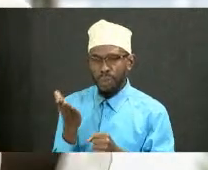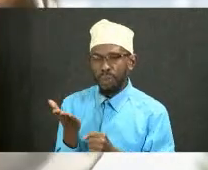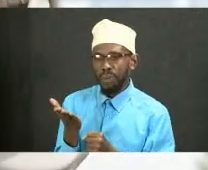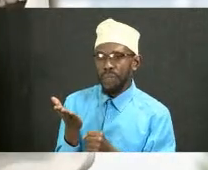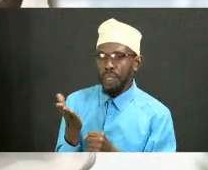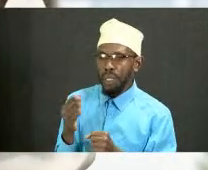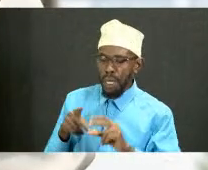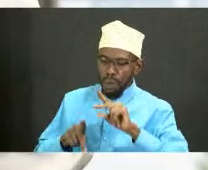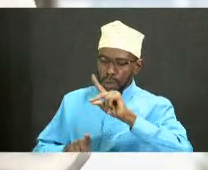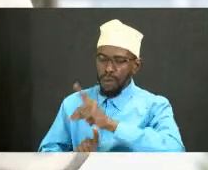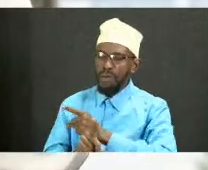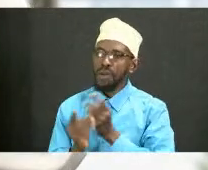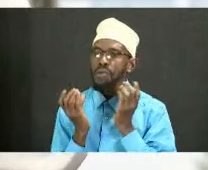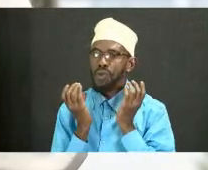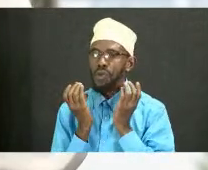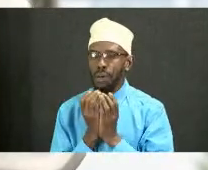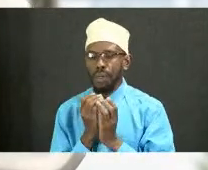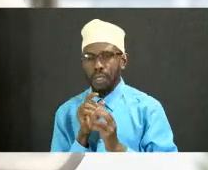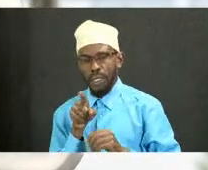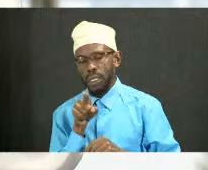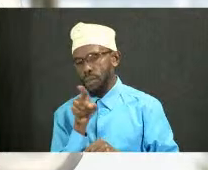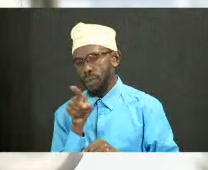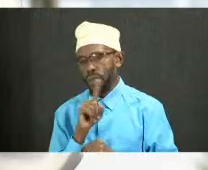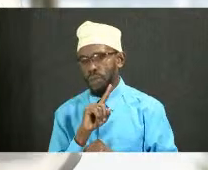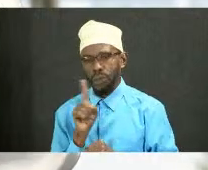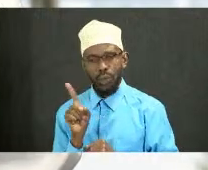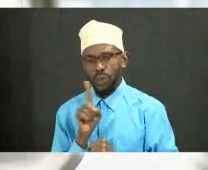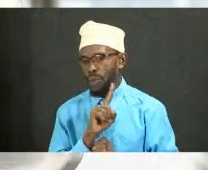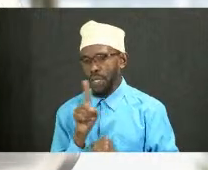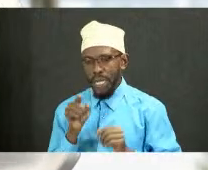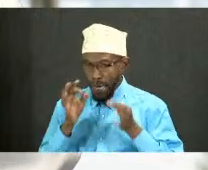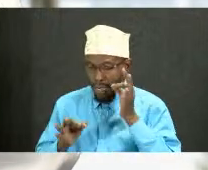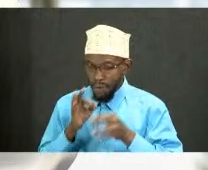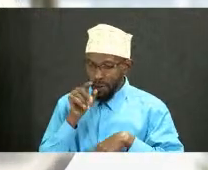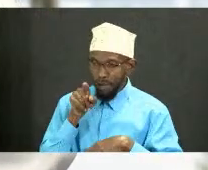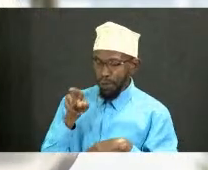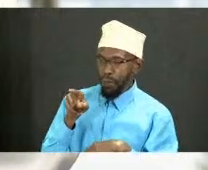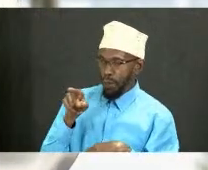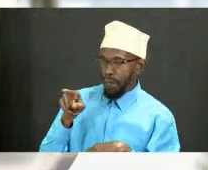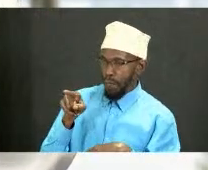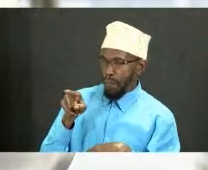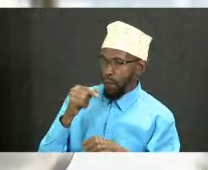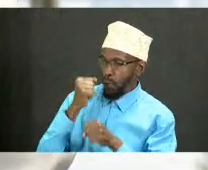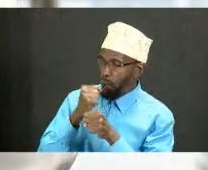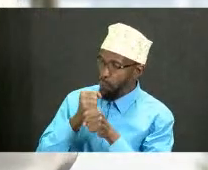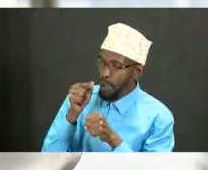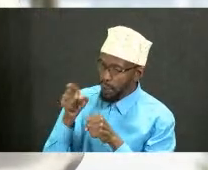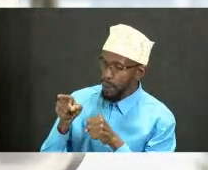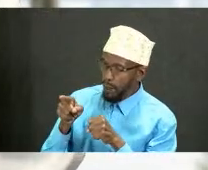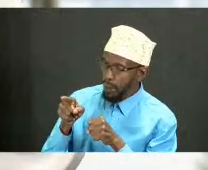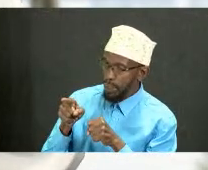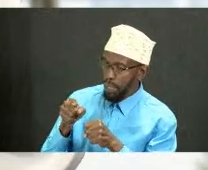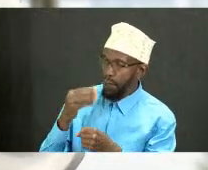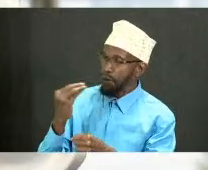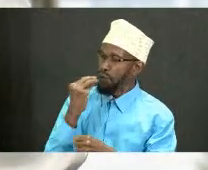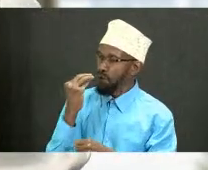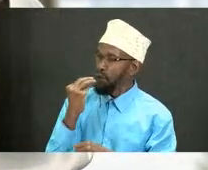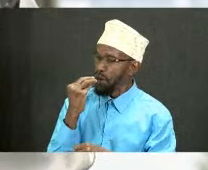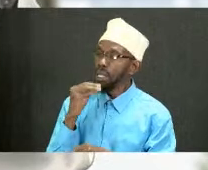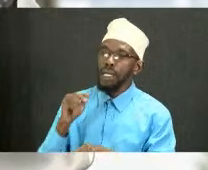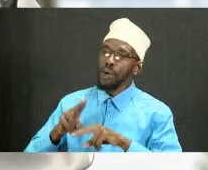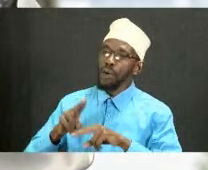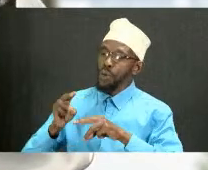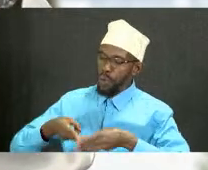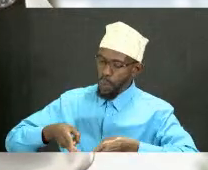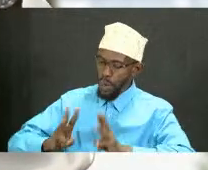anakifanya. Mtume sallallahu alaihi wasallam akawarekebisha, akawaeleza, lau huyu anafanya kazi hii ili aweze kujilisha, fa huwa